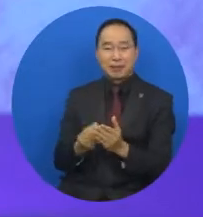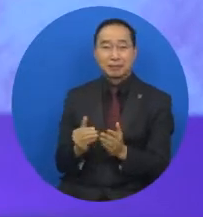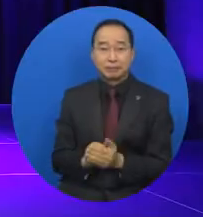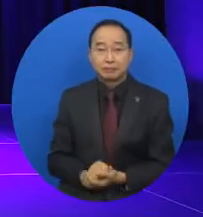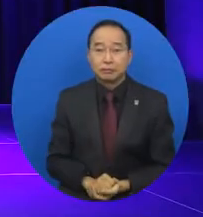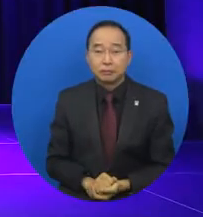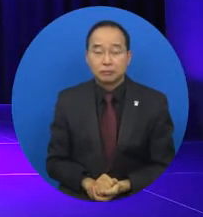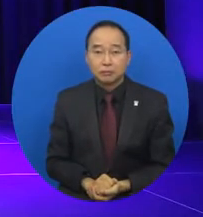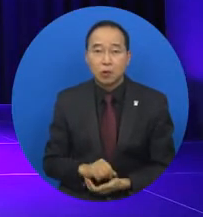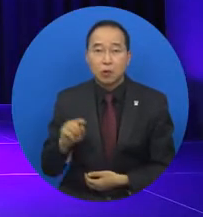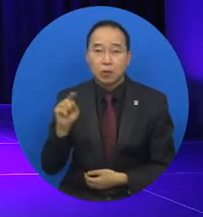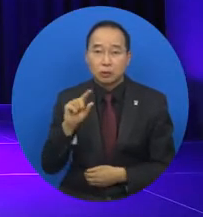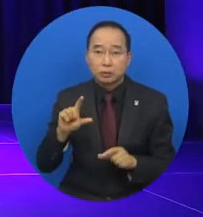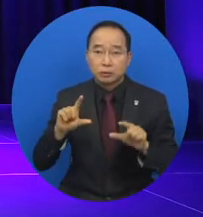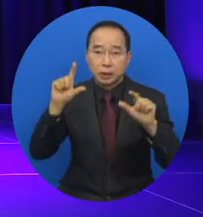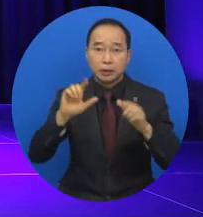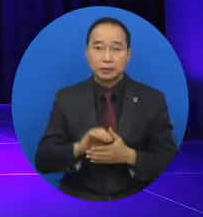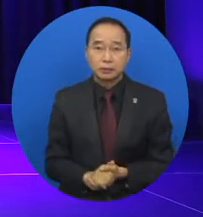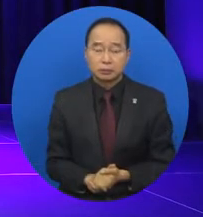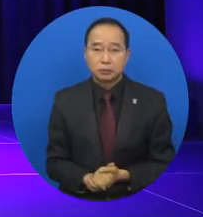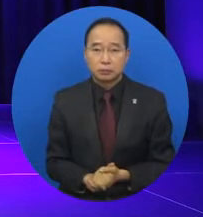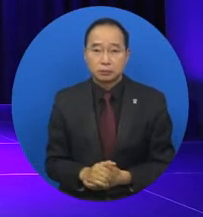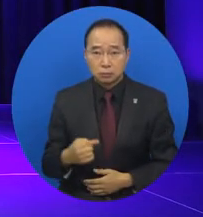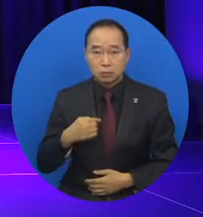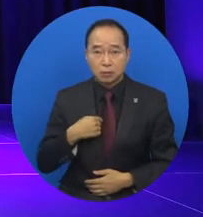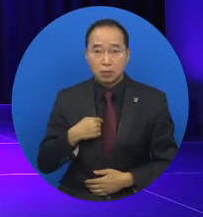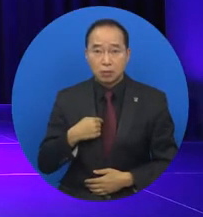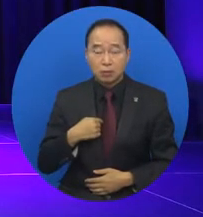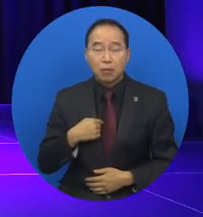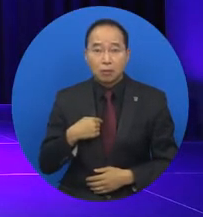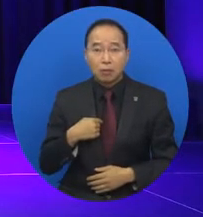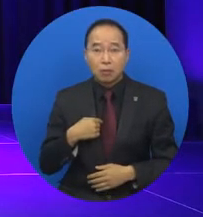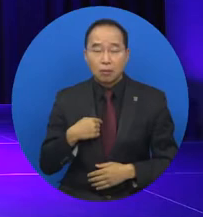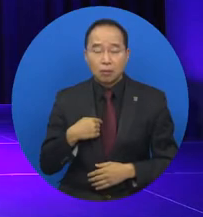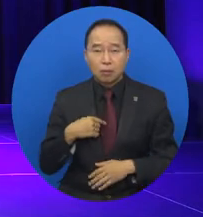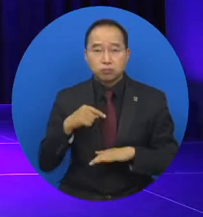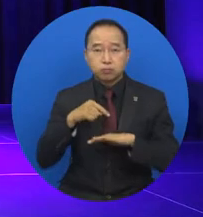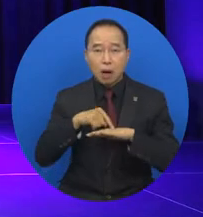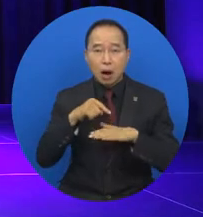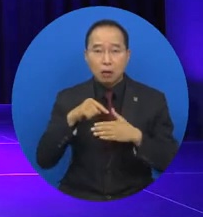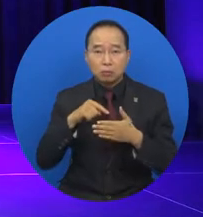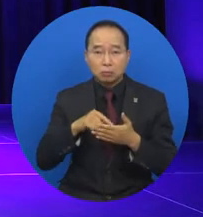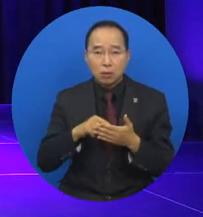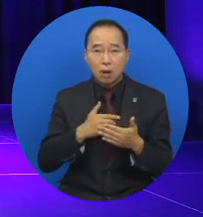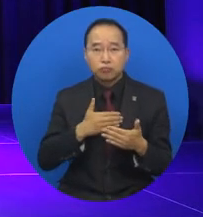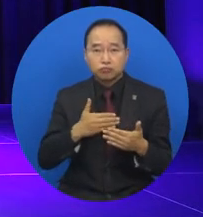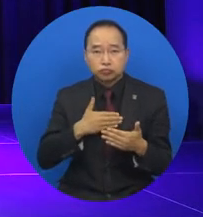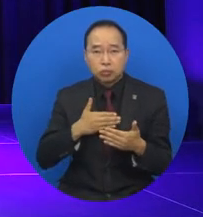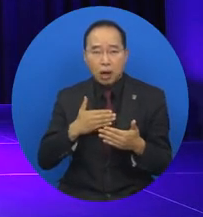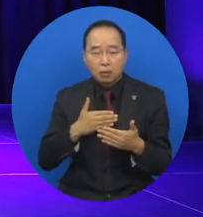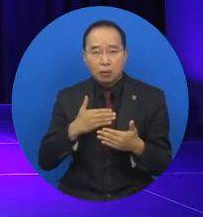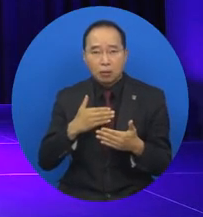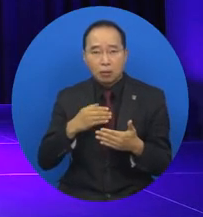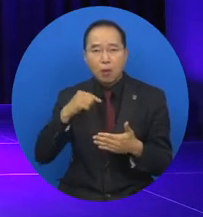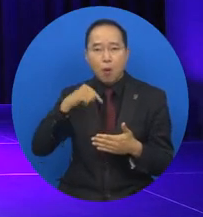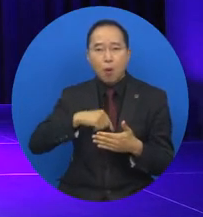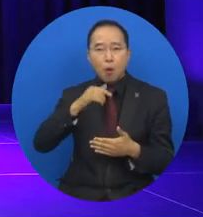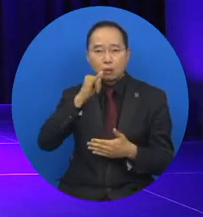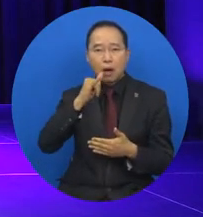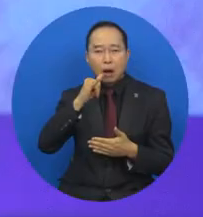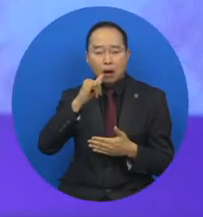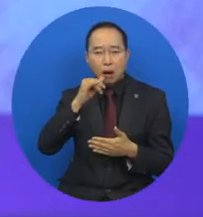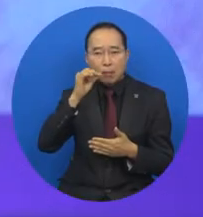있겠습니다. 그런데 어느 날부터 저는 불안이라는 두 단어가 제 온몸을 감싸고 있다는 걸 느끼기